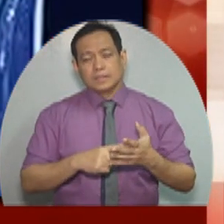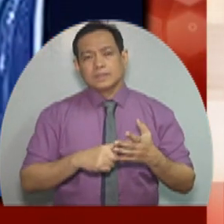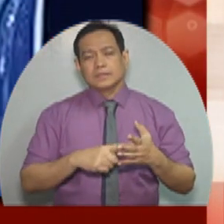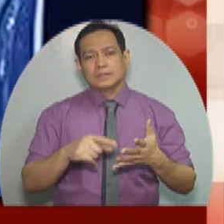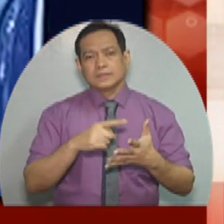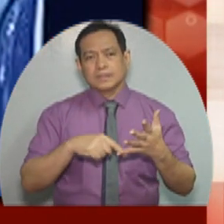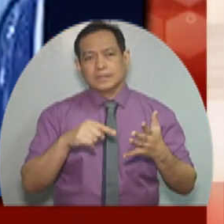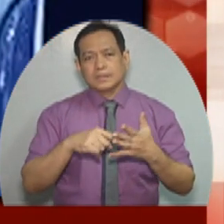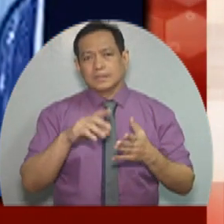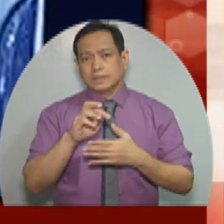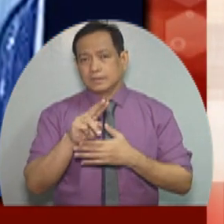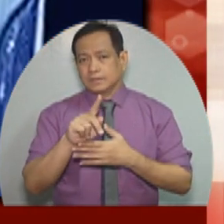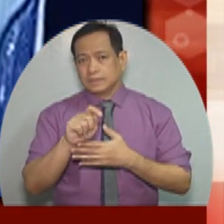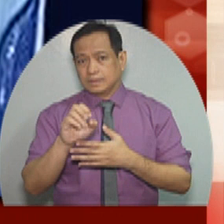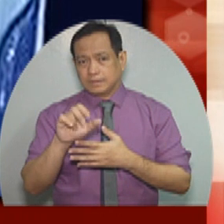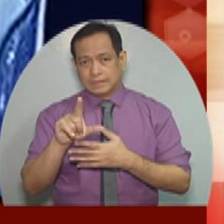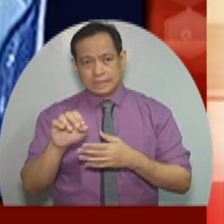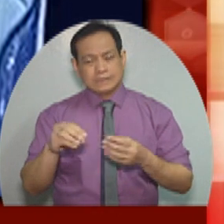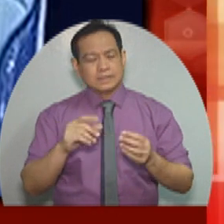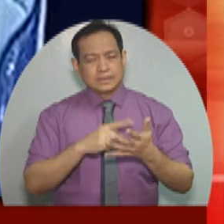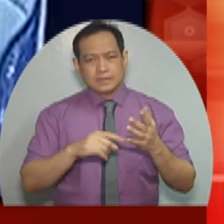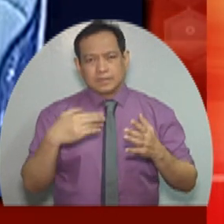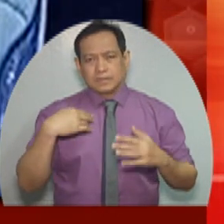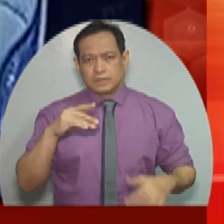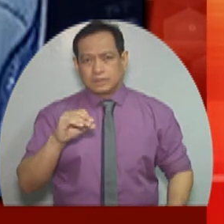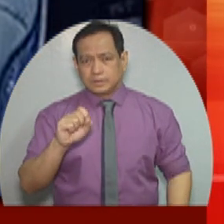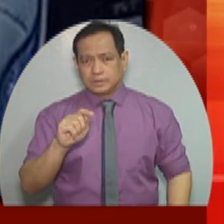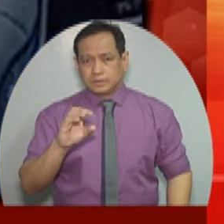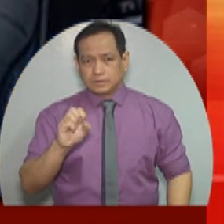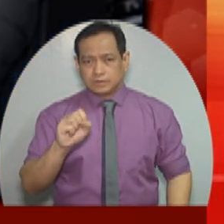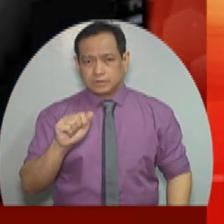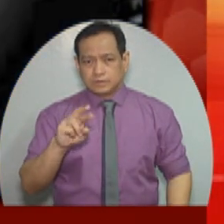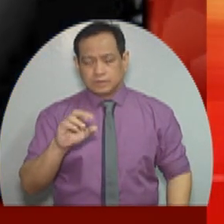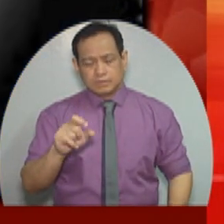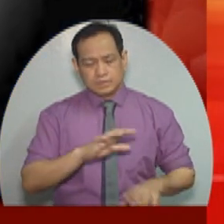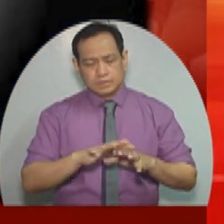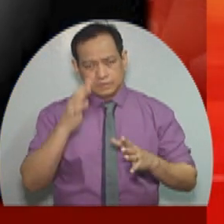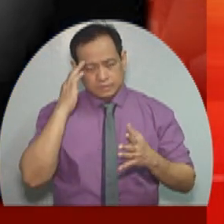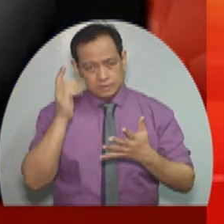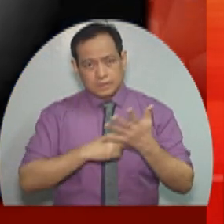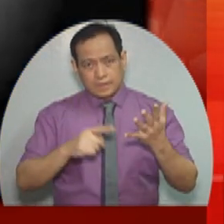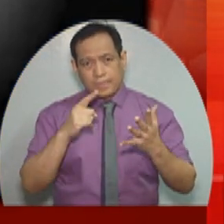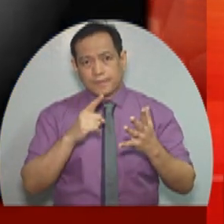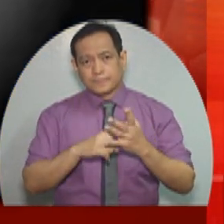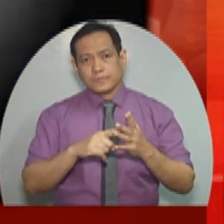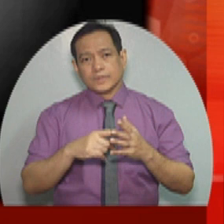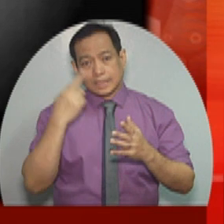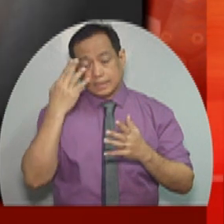ito at ito'y dahil sa meron siyang osteosarcoma. Hindi pa tukoy ang dahilan ng pagkakaroon